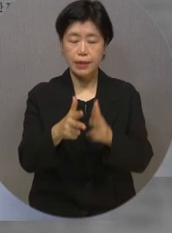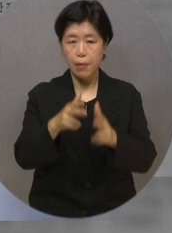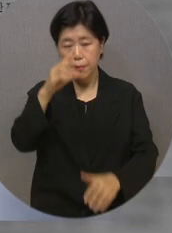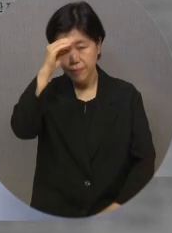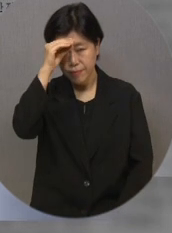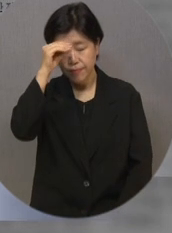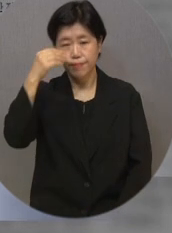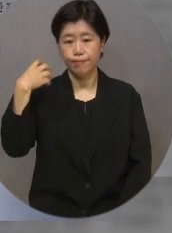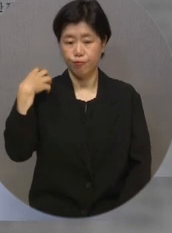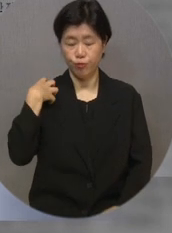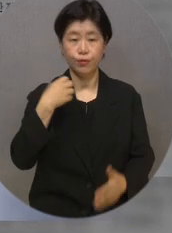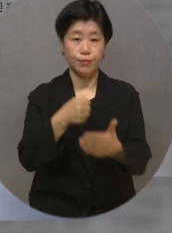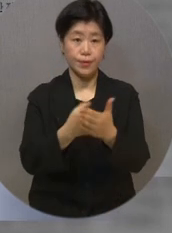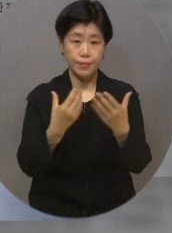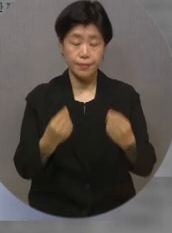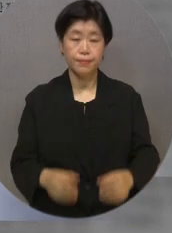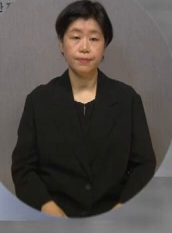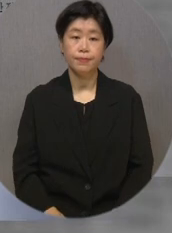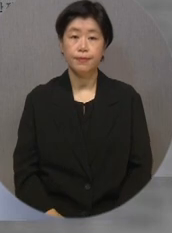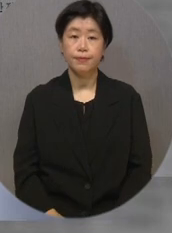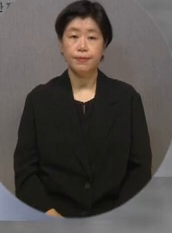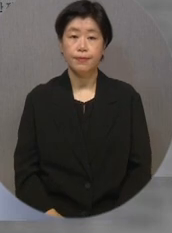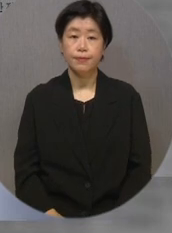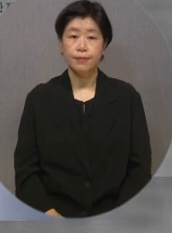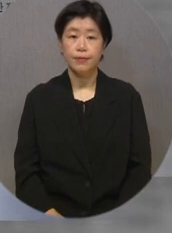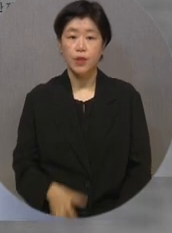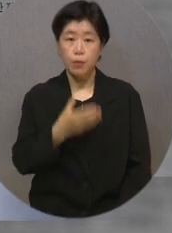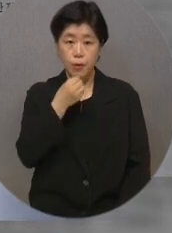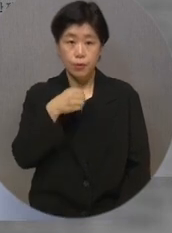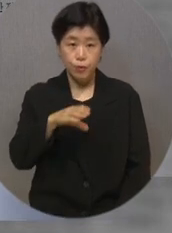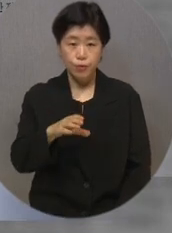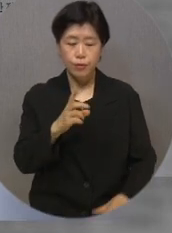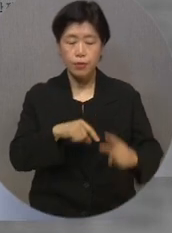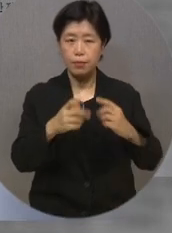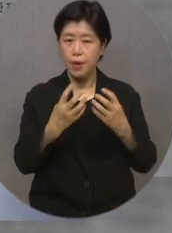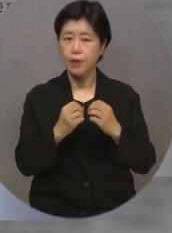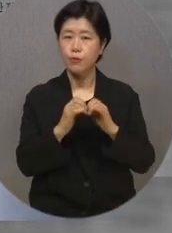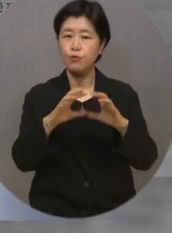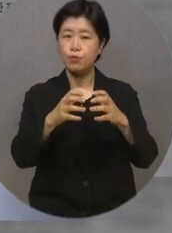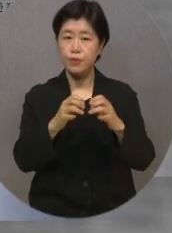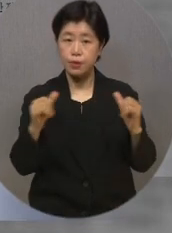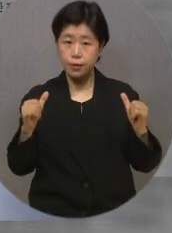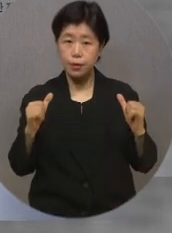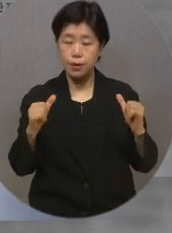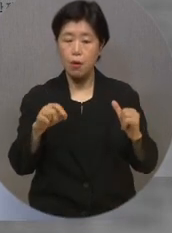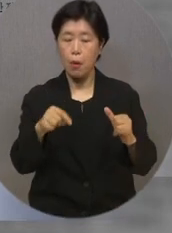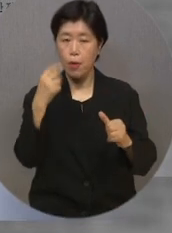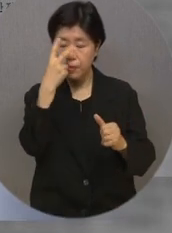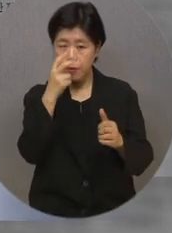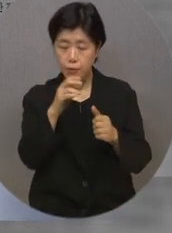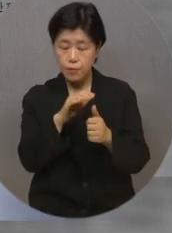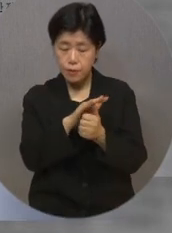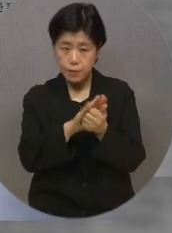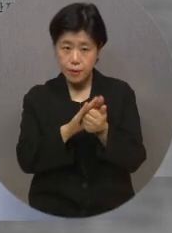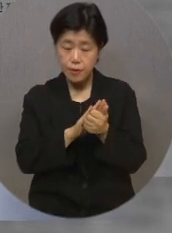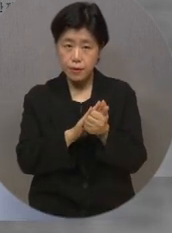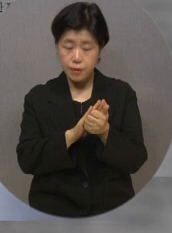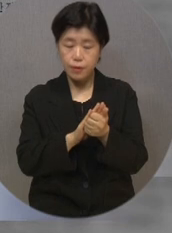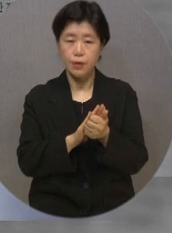선정지역들은 이달부터 사업을 시작하고 복지부는 더 많은 국민들이 돌봄 서비스를 제공받도록이